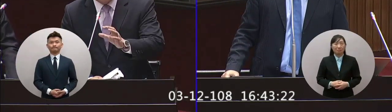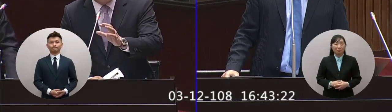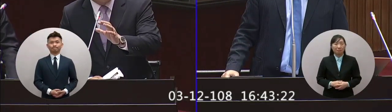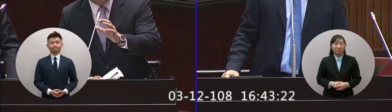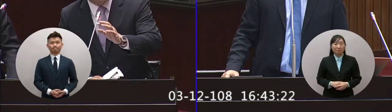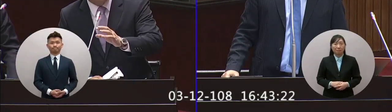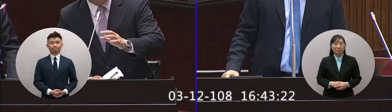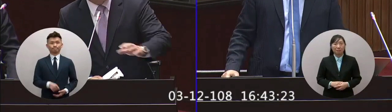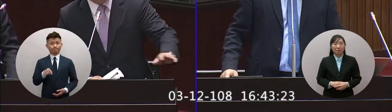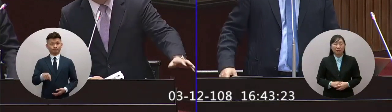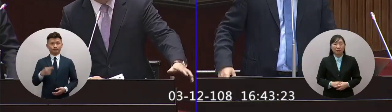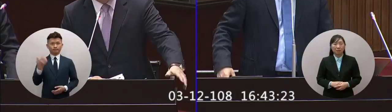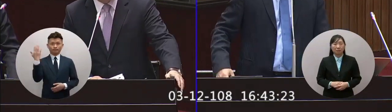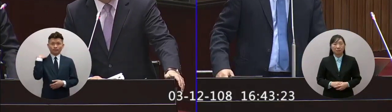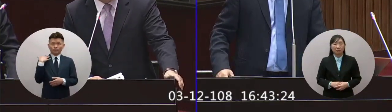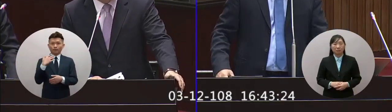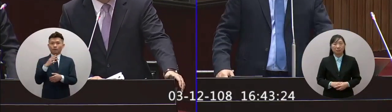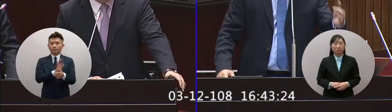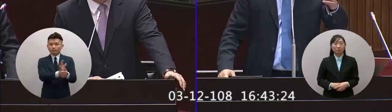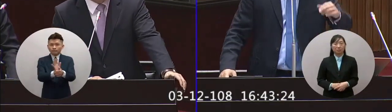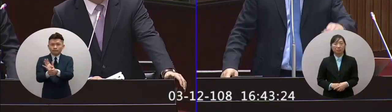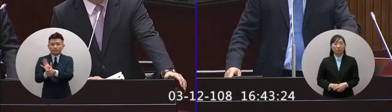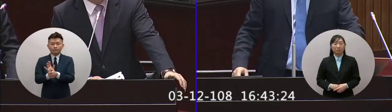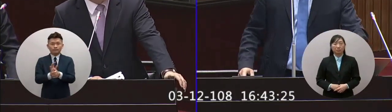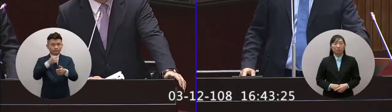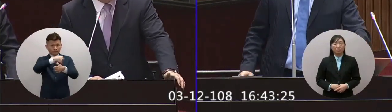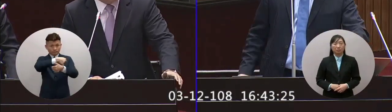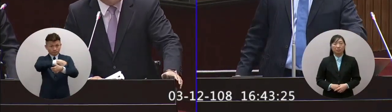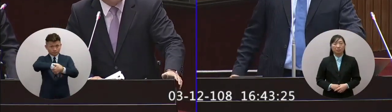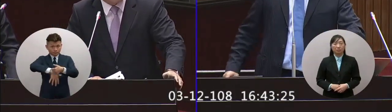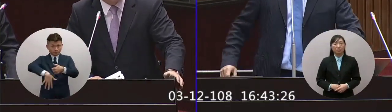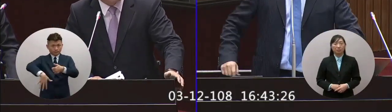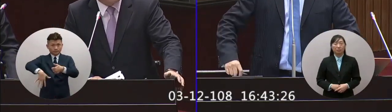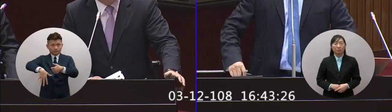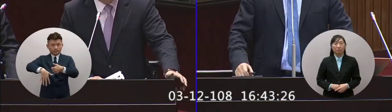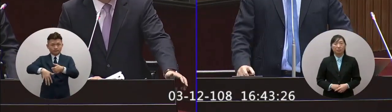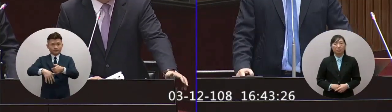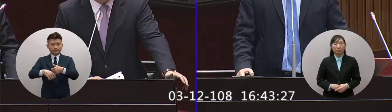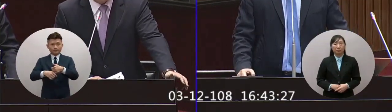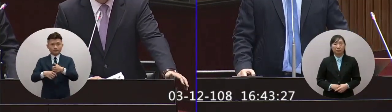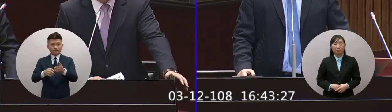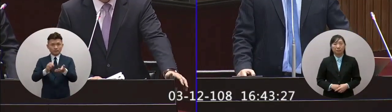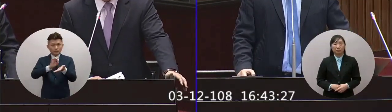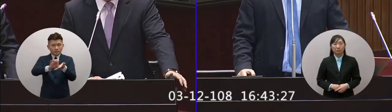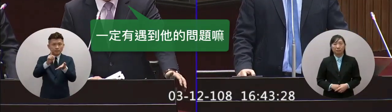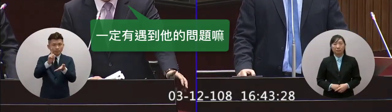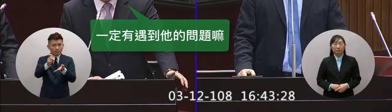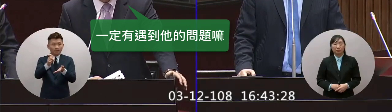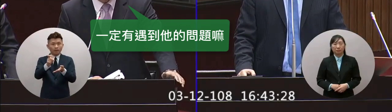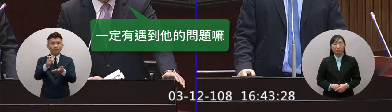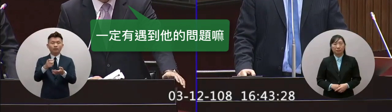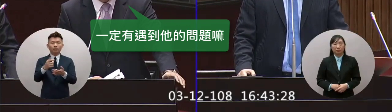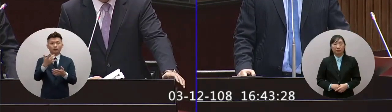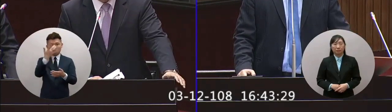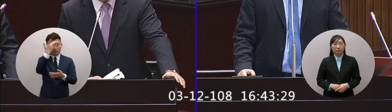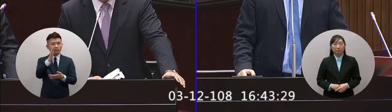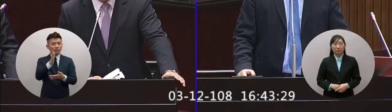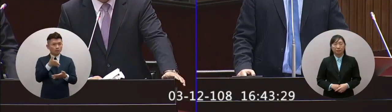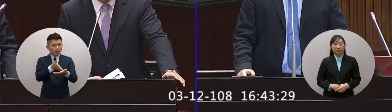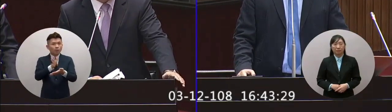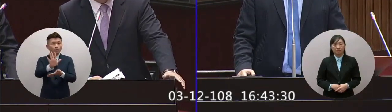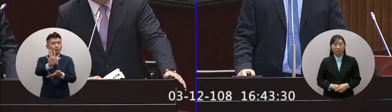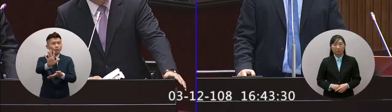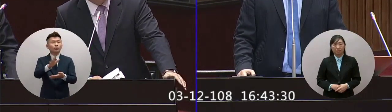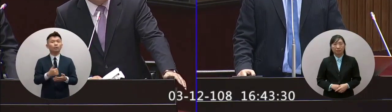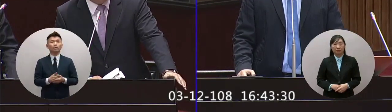这个后勤资源系统哦，它还不能够上线完全来使用，一定有遇到的问题嘛，我们是不是